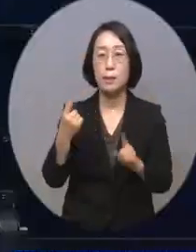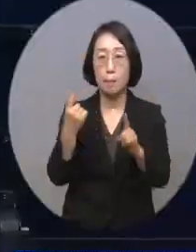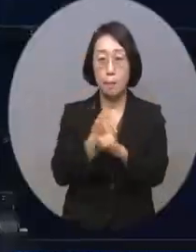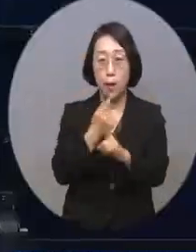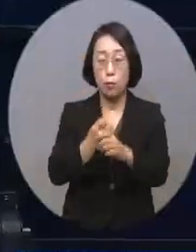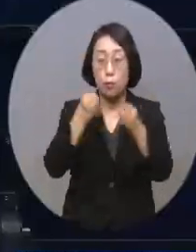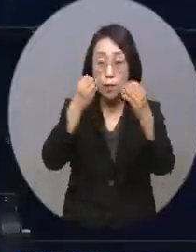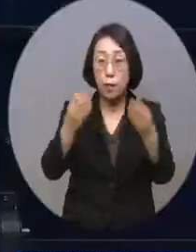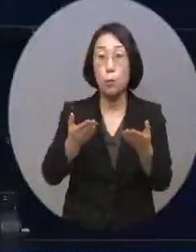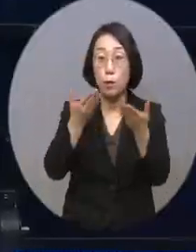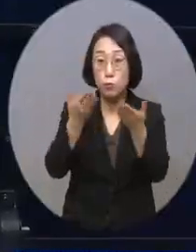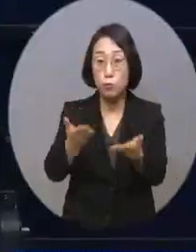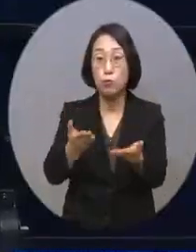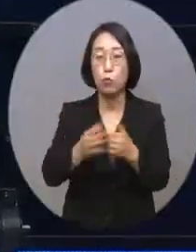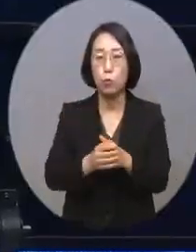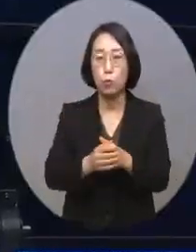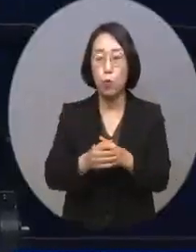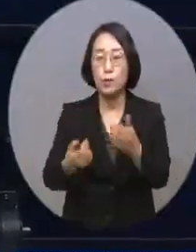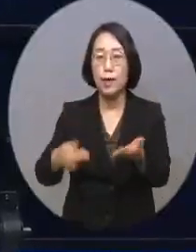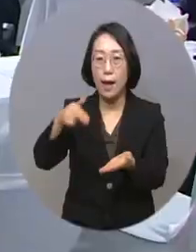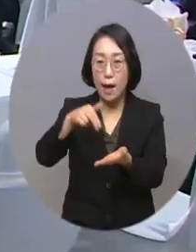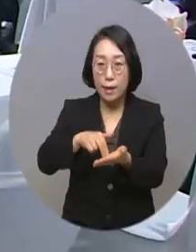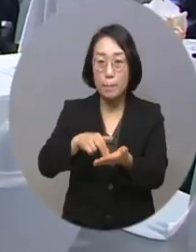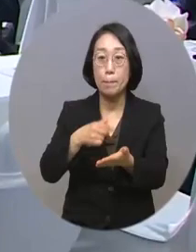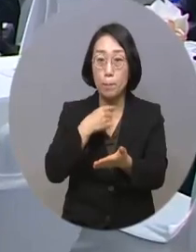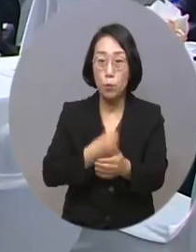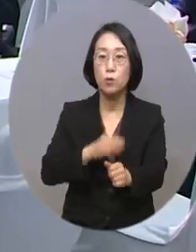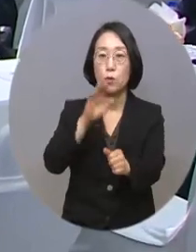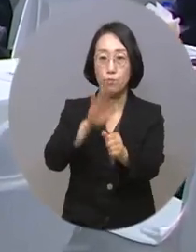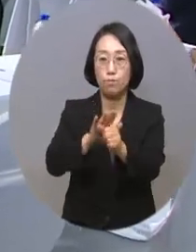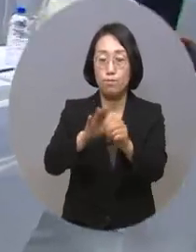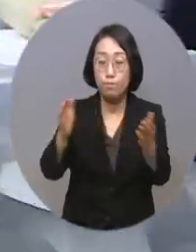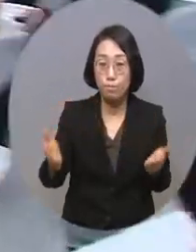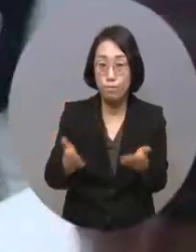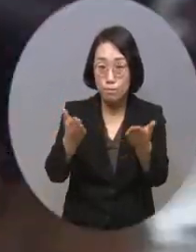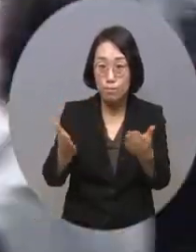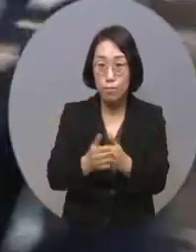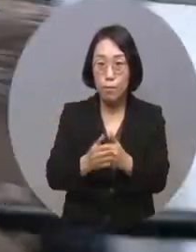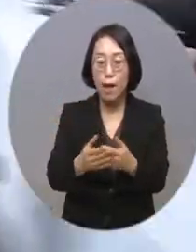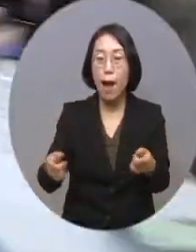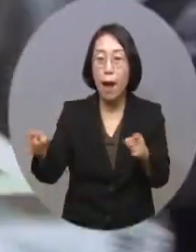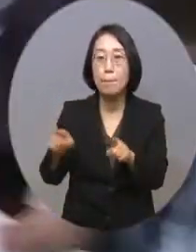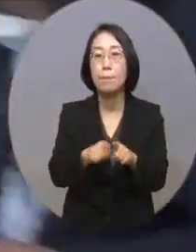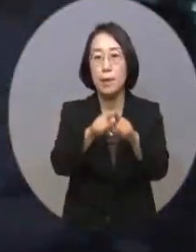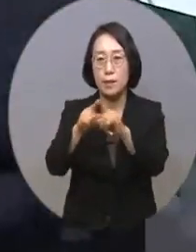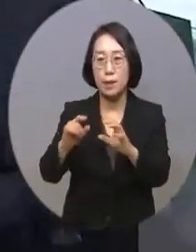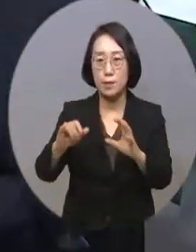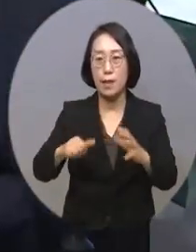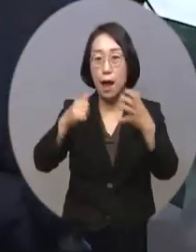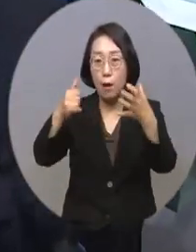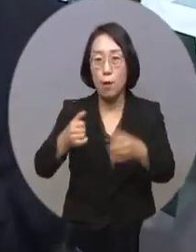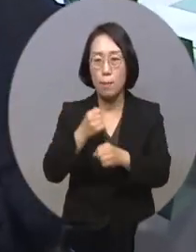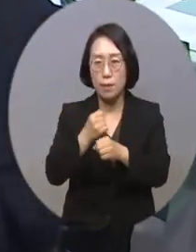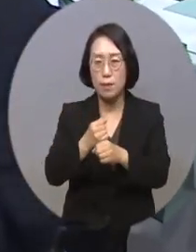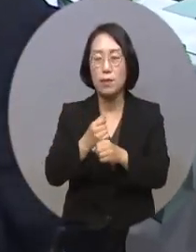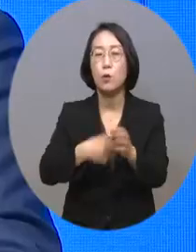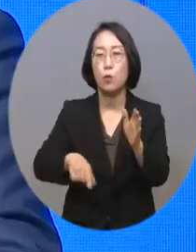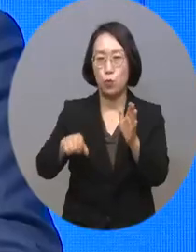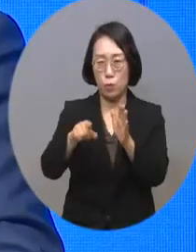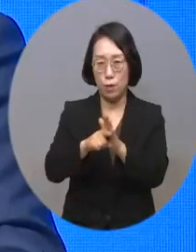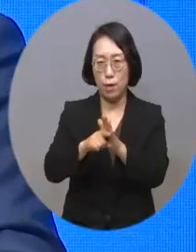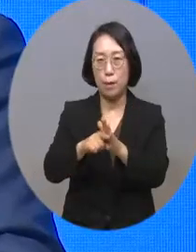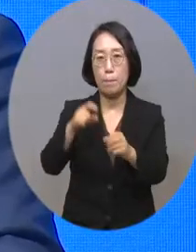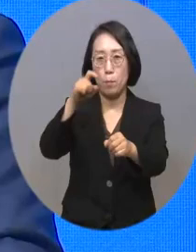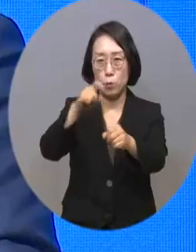위해 당사자의 자립 의욕을 북돋우고 더불어 사는 사회를 만들기 위해 제정된 날입니다.